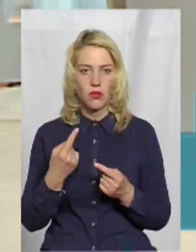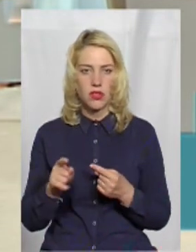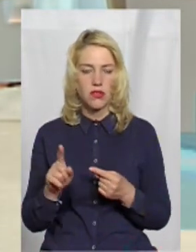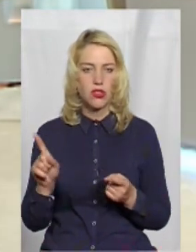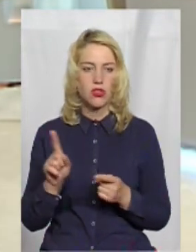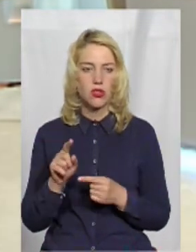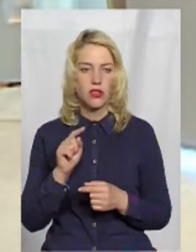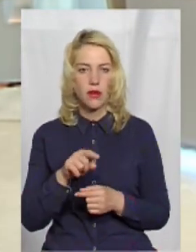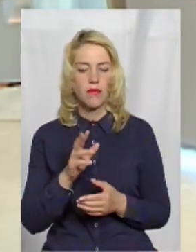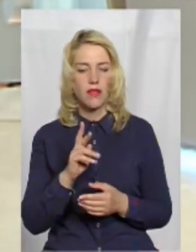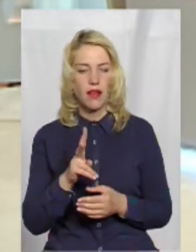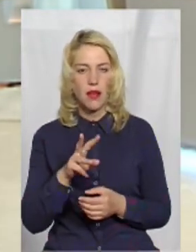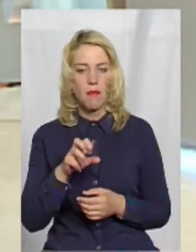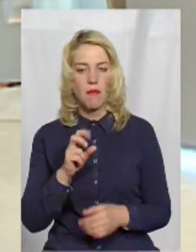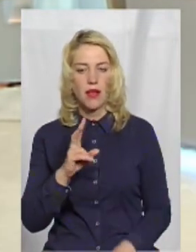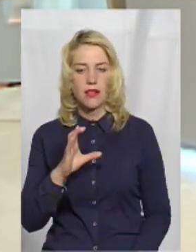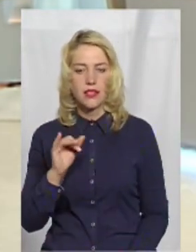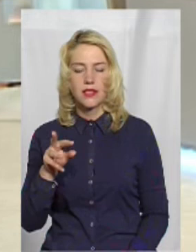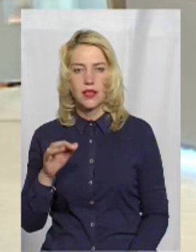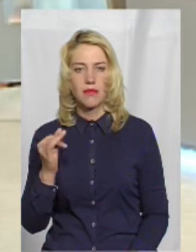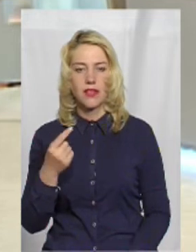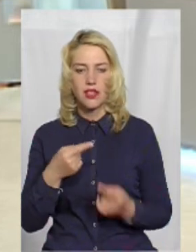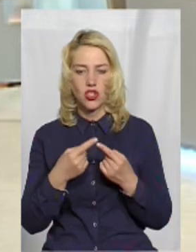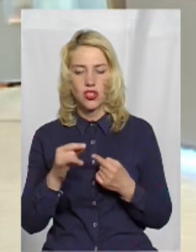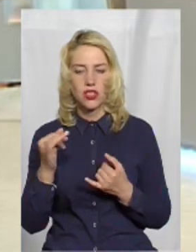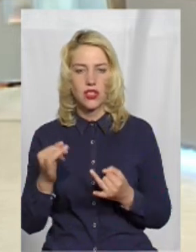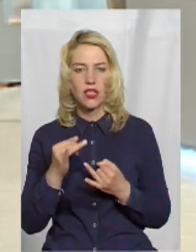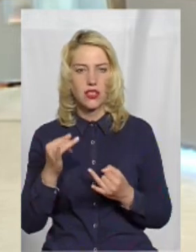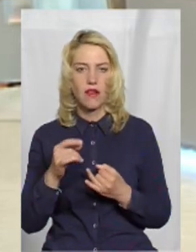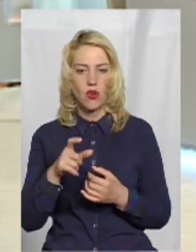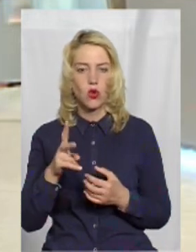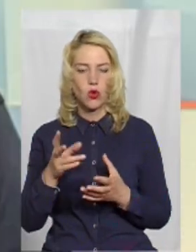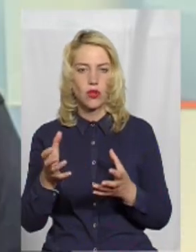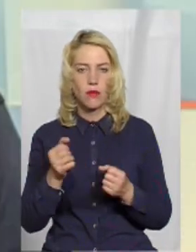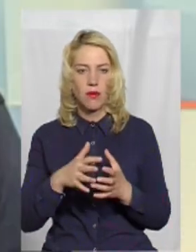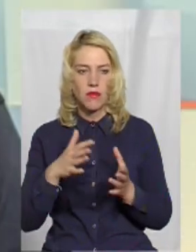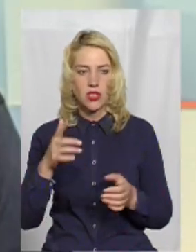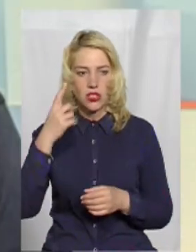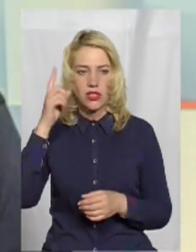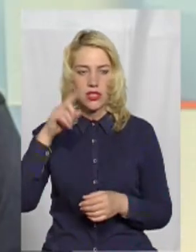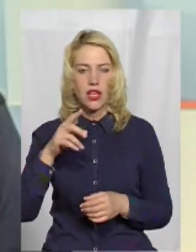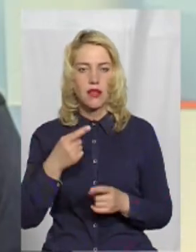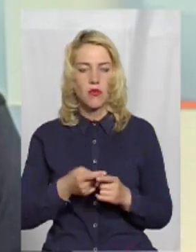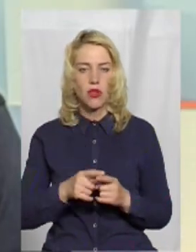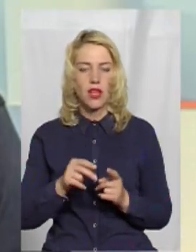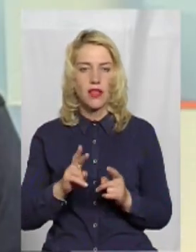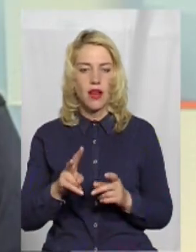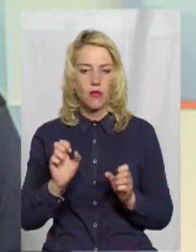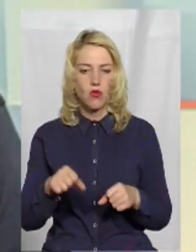що там є от Максим, є інші зацікавлені люди, які отримали трохи більше знань про те, як можна